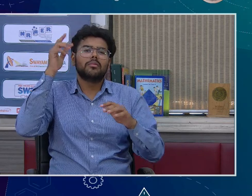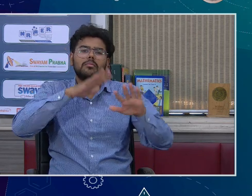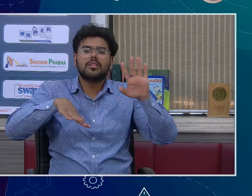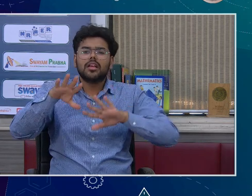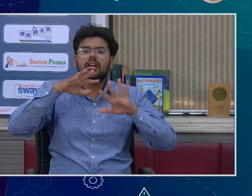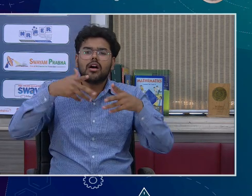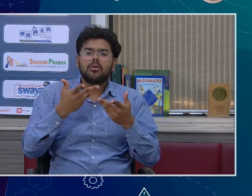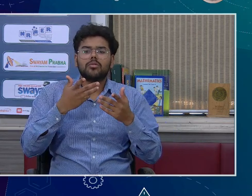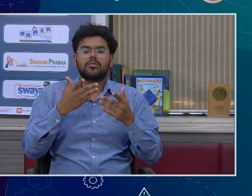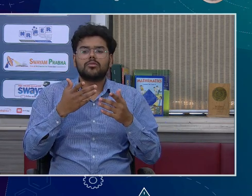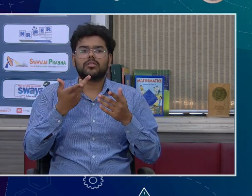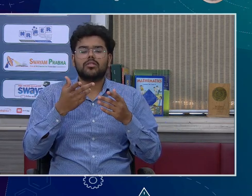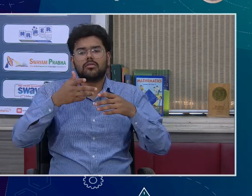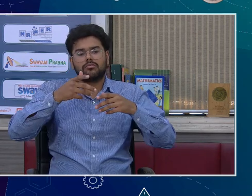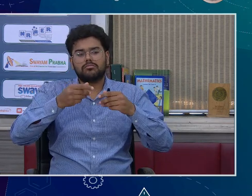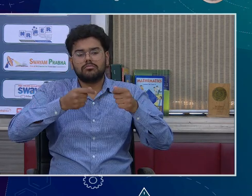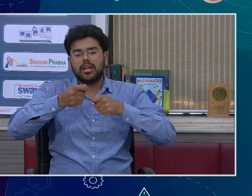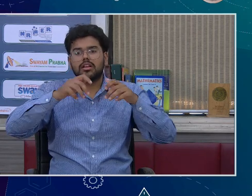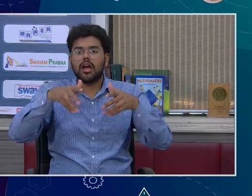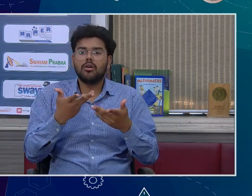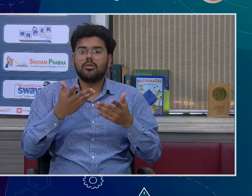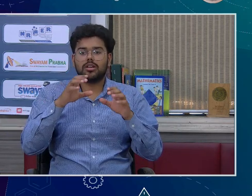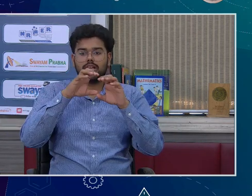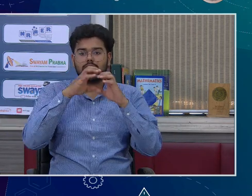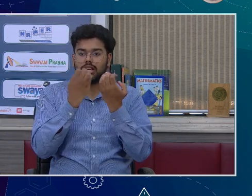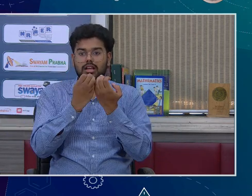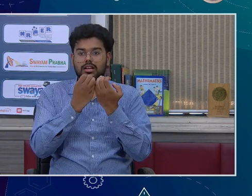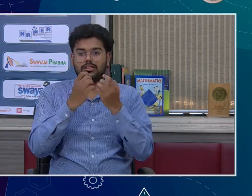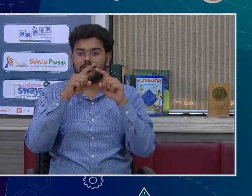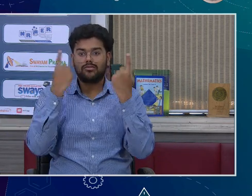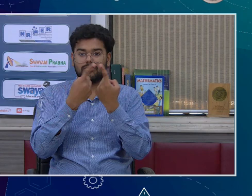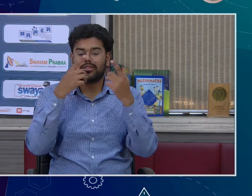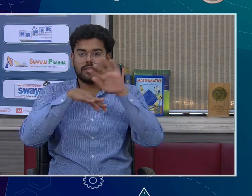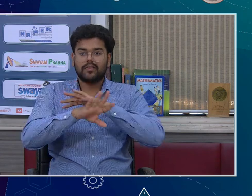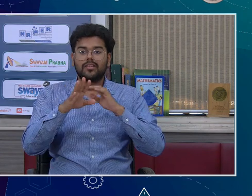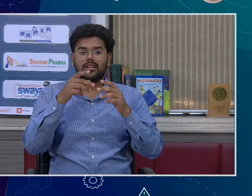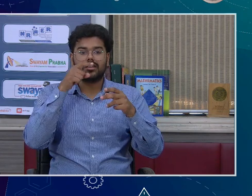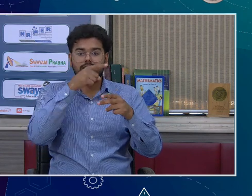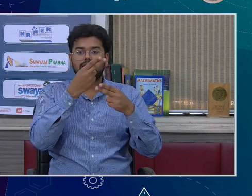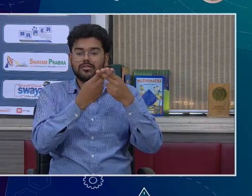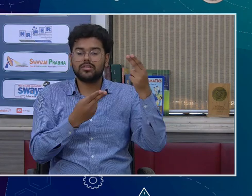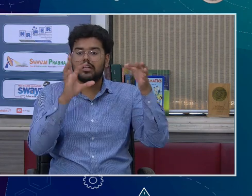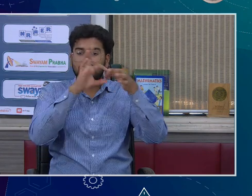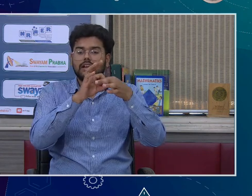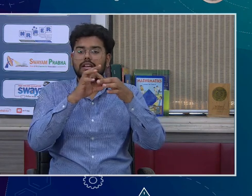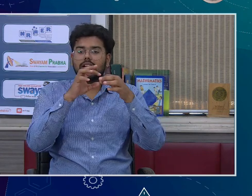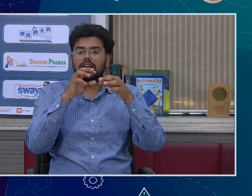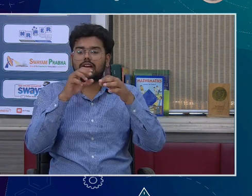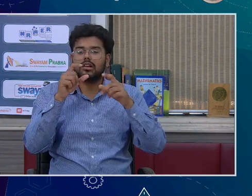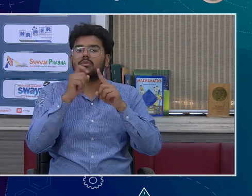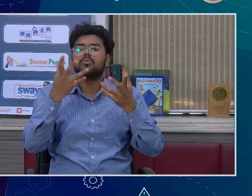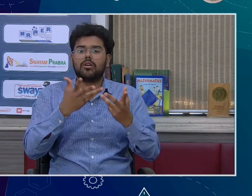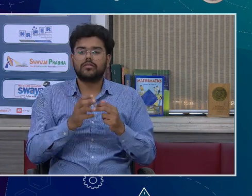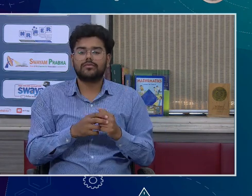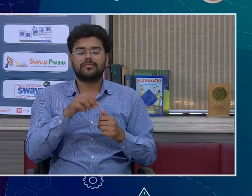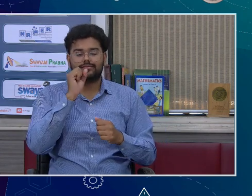कैन अरेंज और वी कैन कंडक्ट सम एक्टिविटीज इन द क्लासरूम इन एंड अराउंड द स्टोरी? Exactly. The another thing